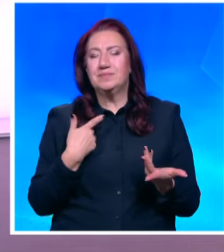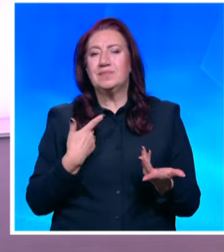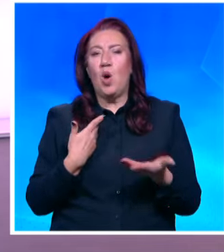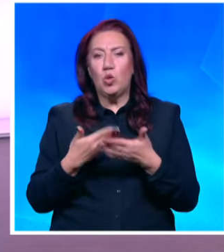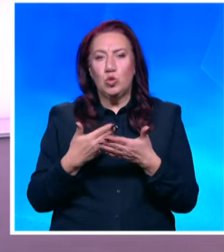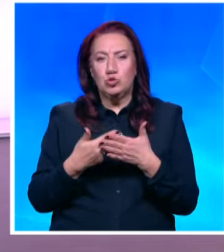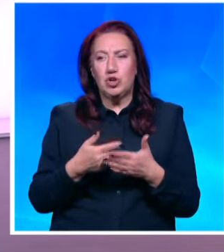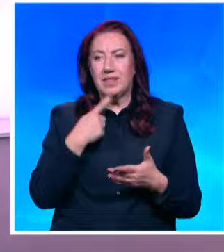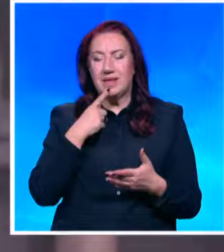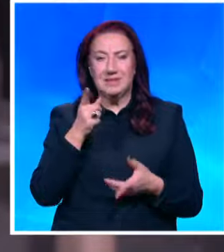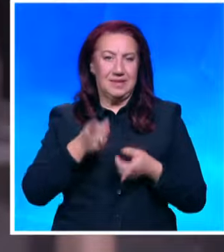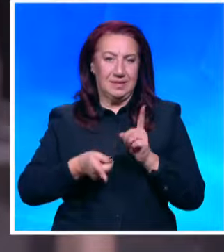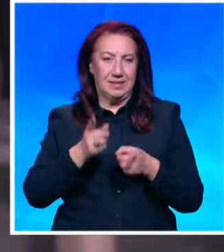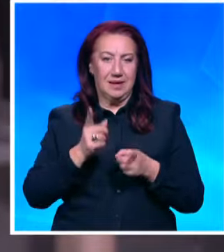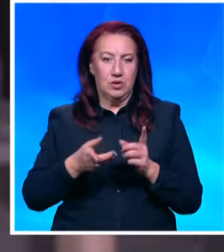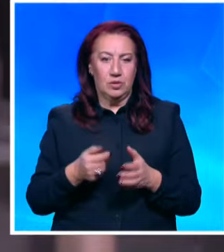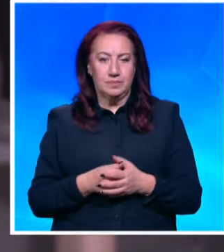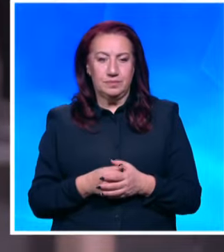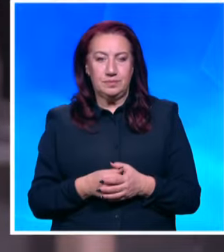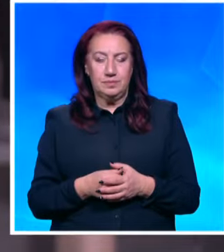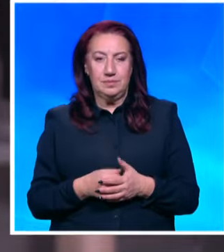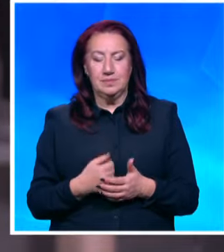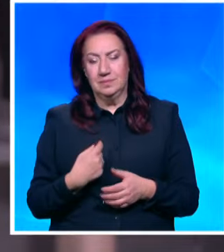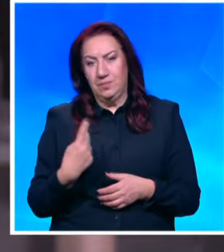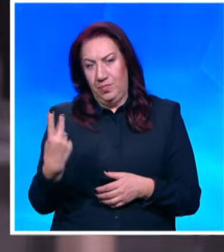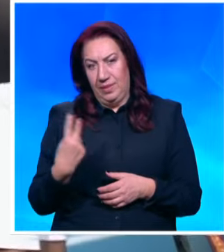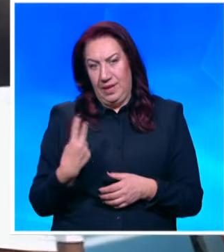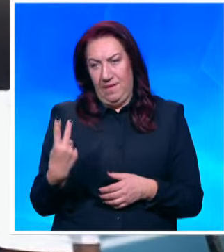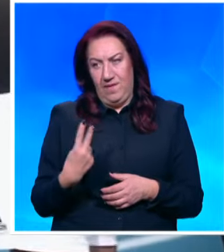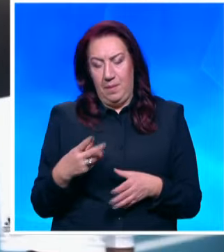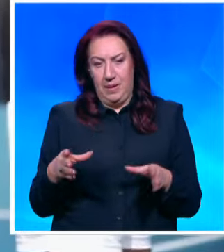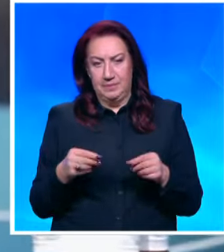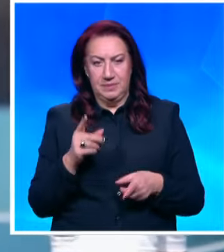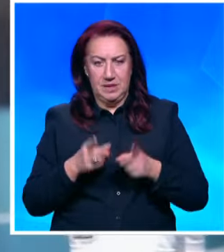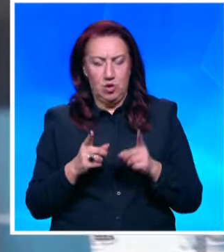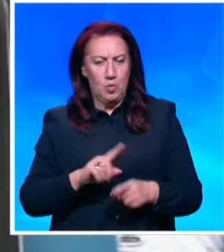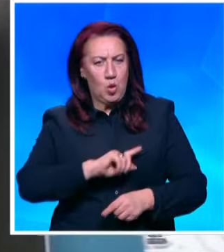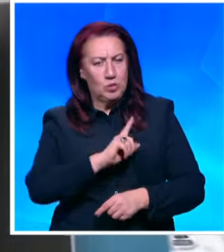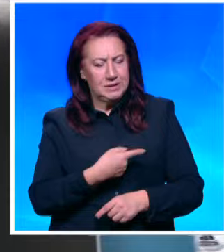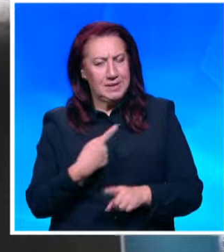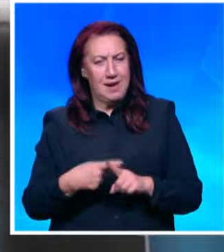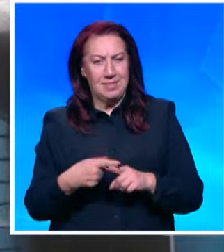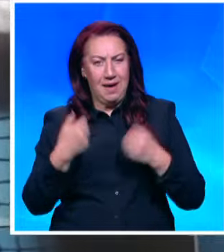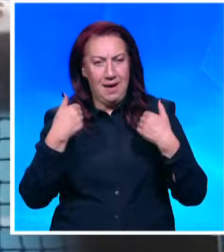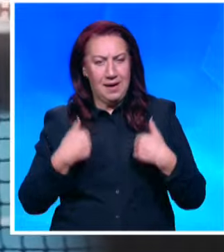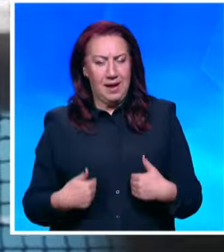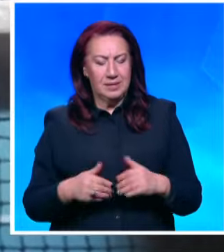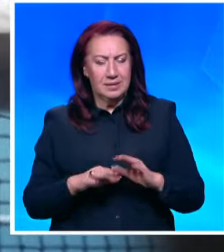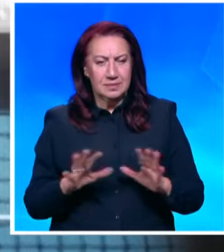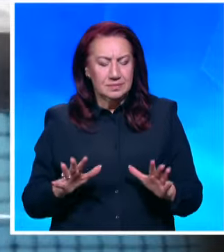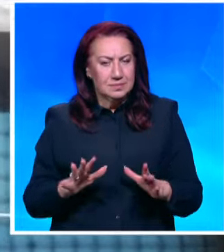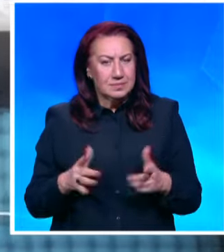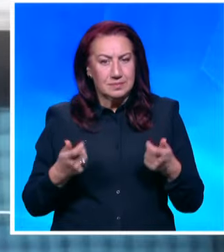тандема. Ние двамата сме много силни характери, според мен. Много силни, изключително силни, бих казал. И